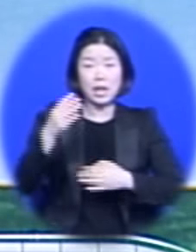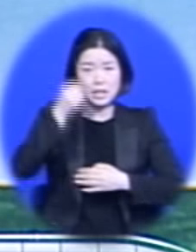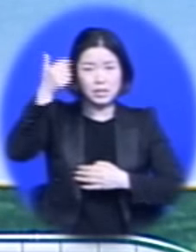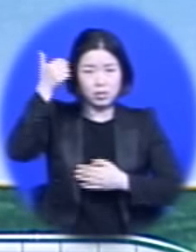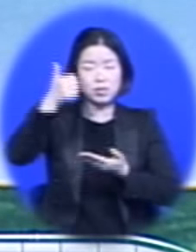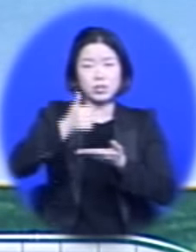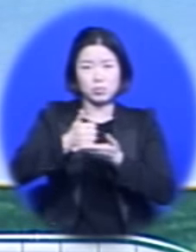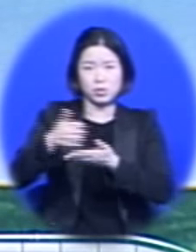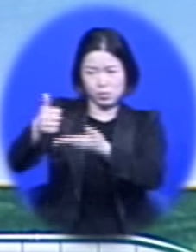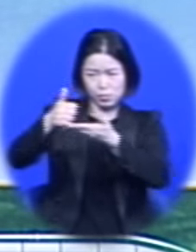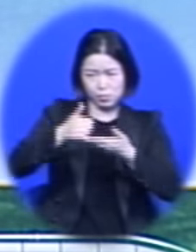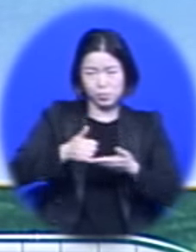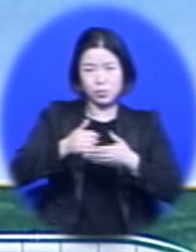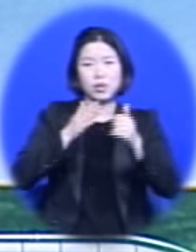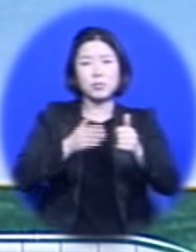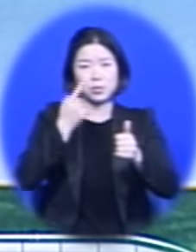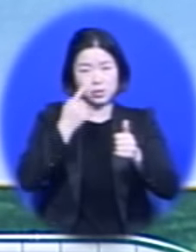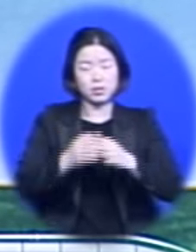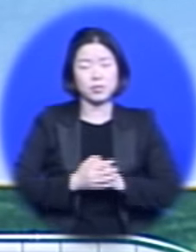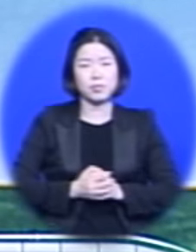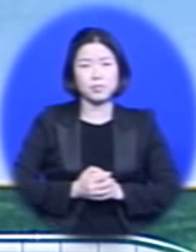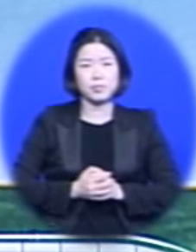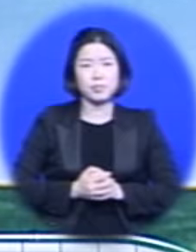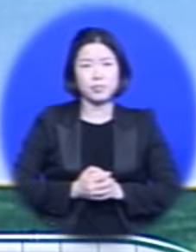성령님을 초청하세요.